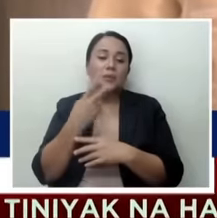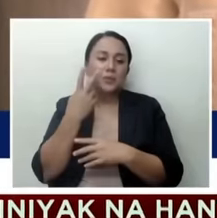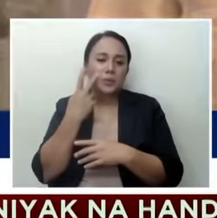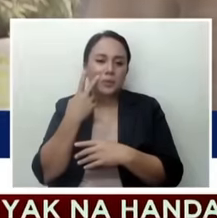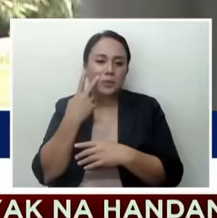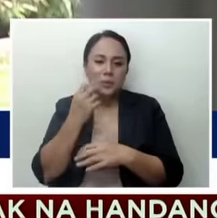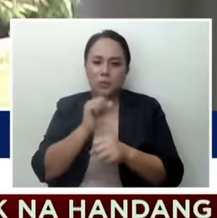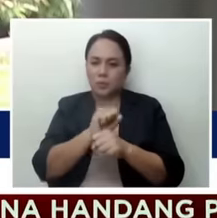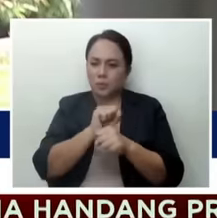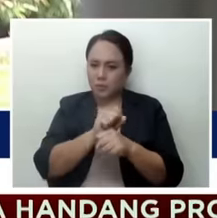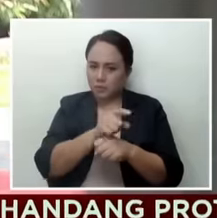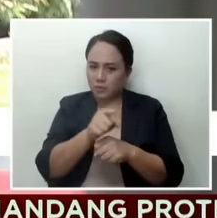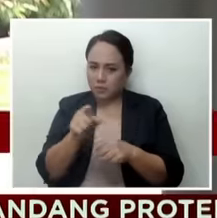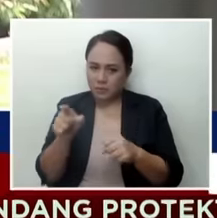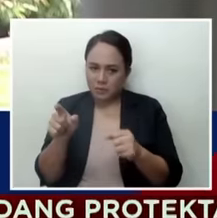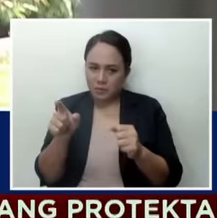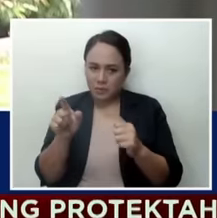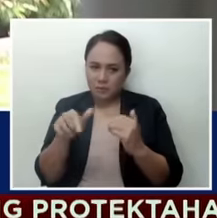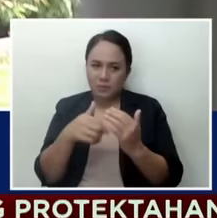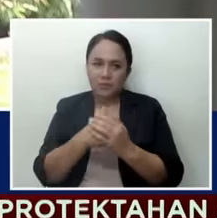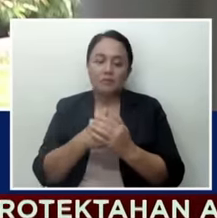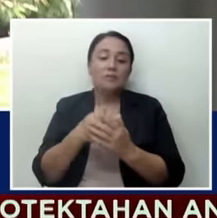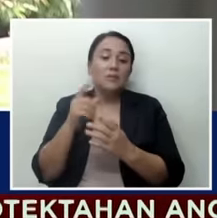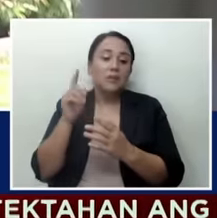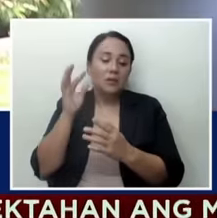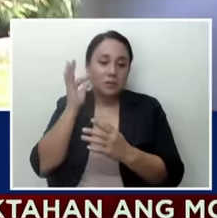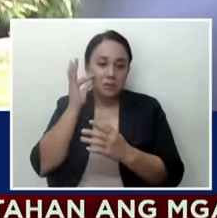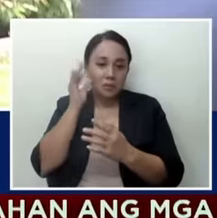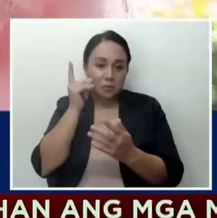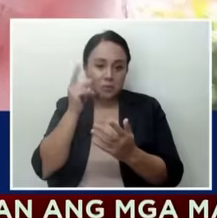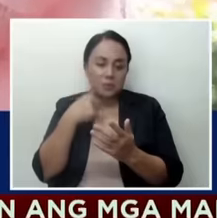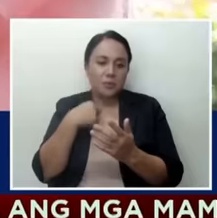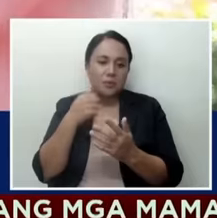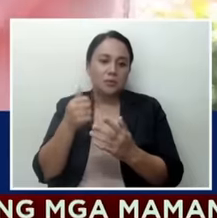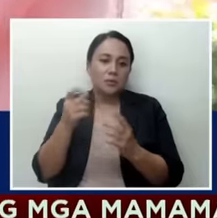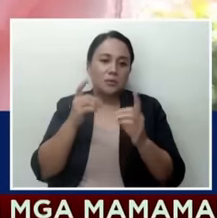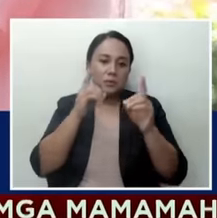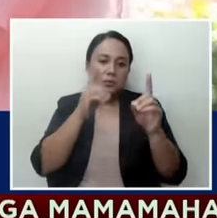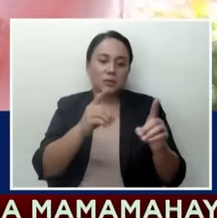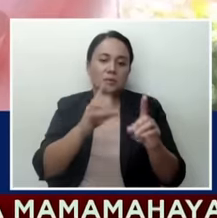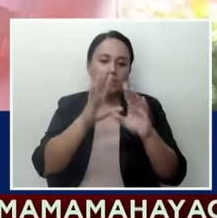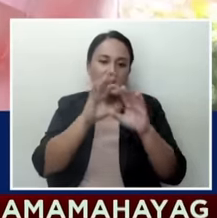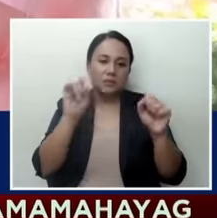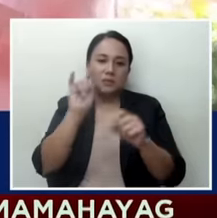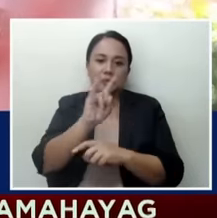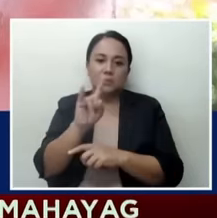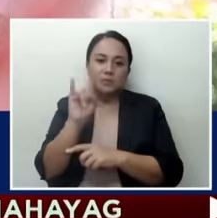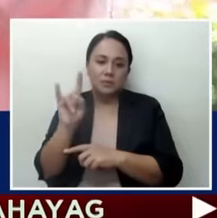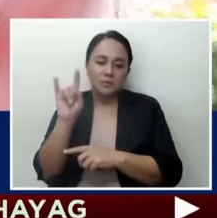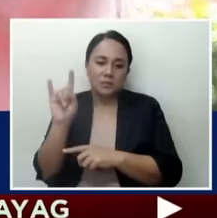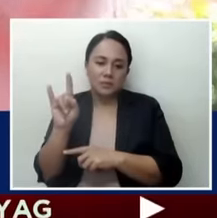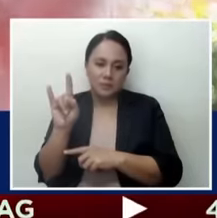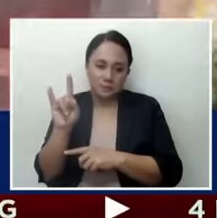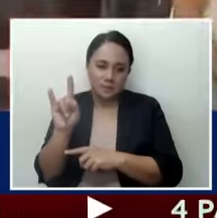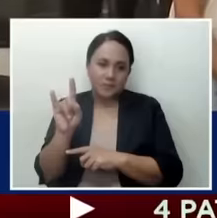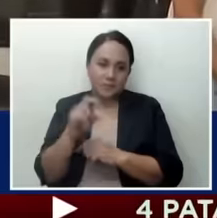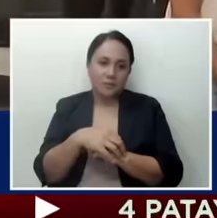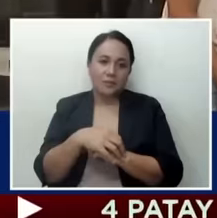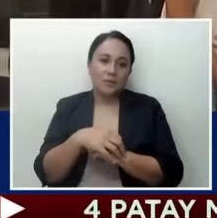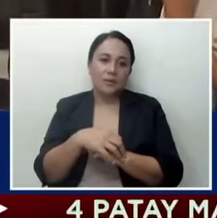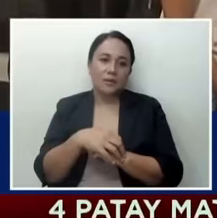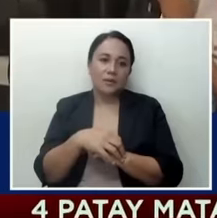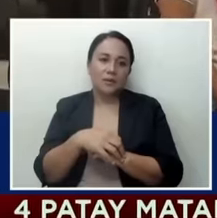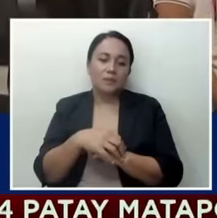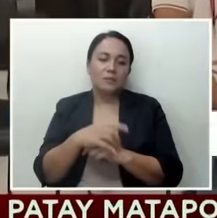with everybody. Si Laurel ay isa sa mga top donors ng presidential campaign ni Pangulong Bongbong Marcos.